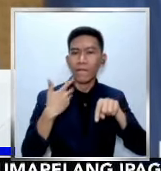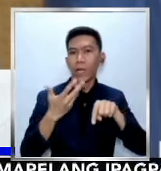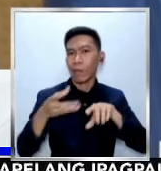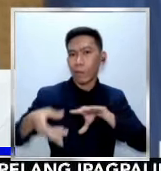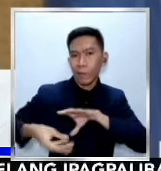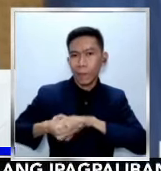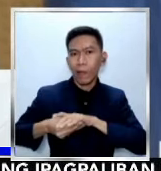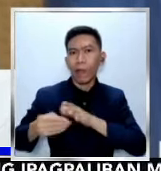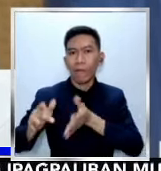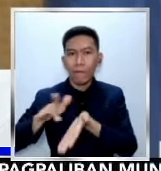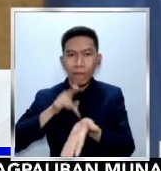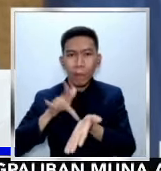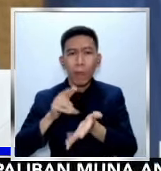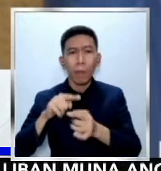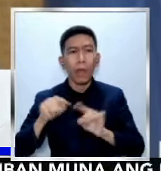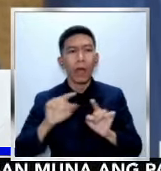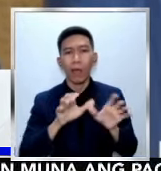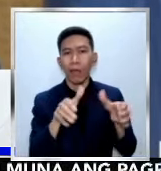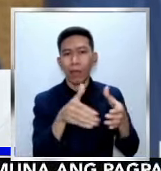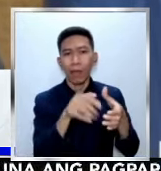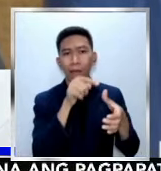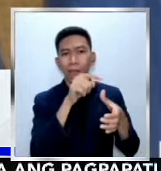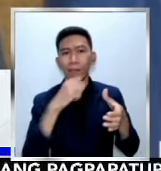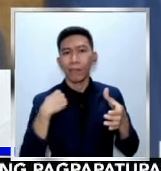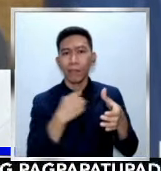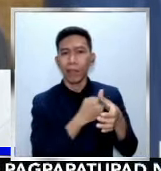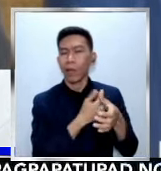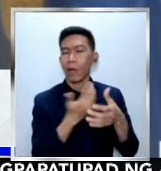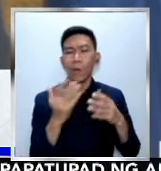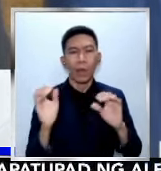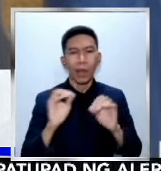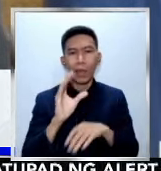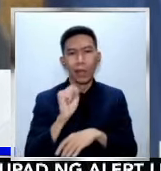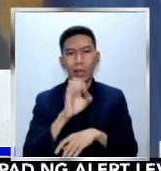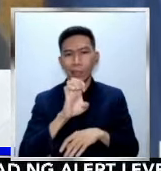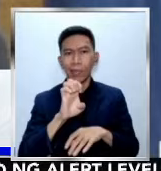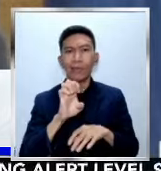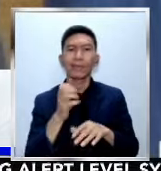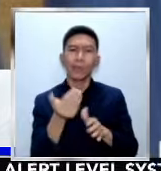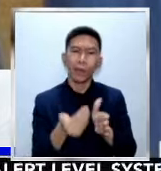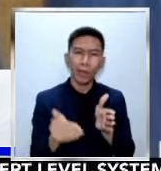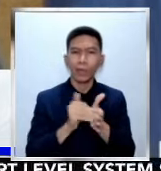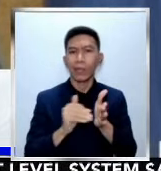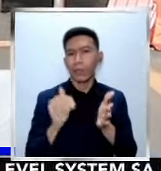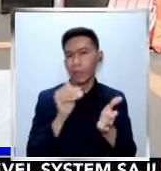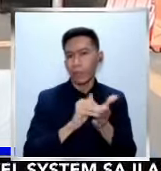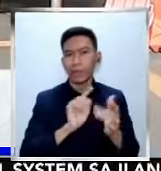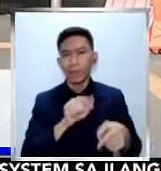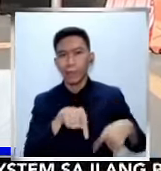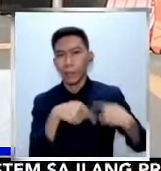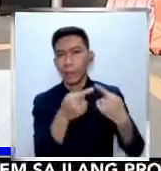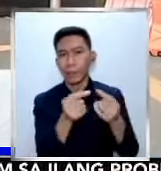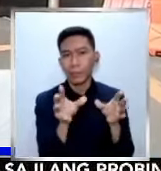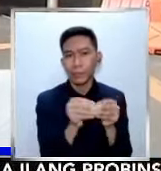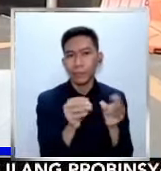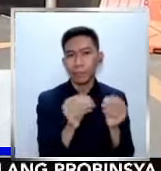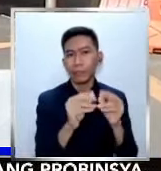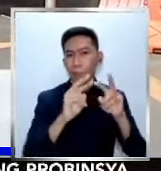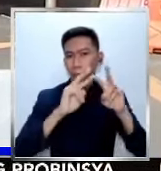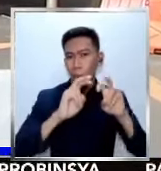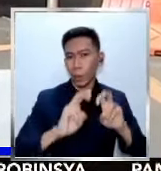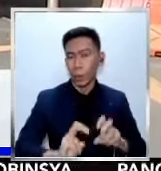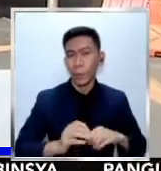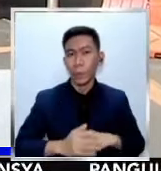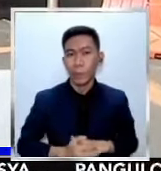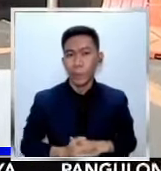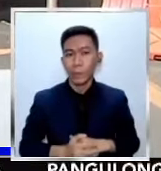not really built a case out of the numerous hearings they have conducted. Sinisika pa namin makuha